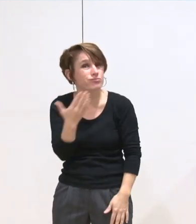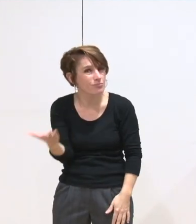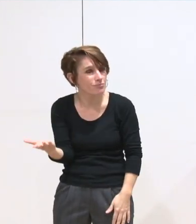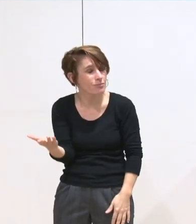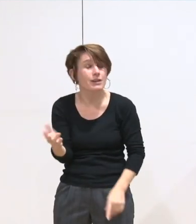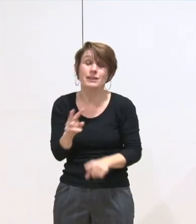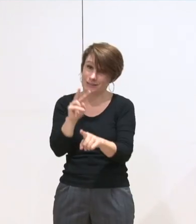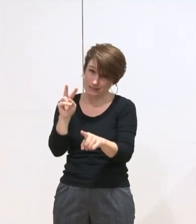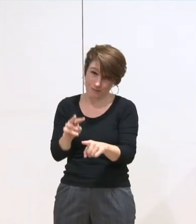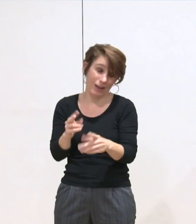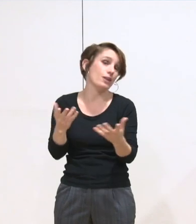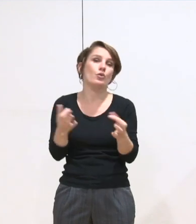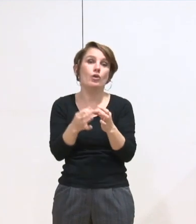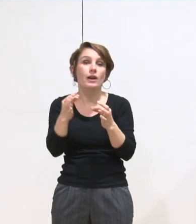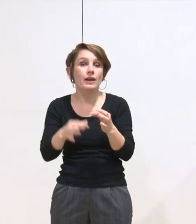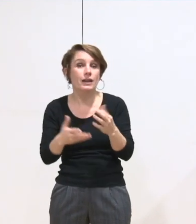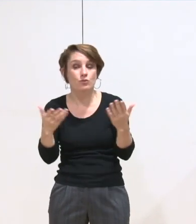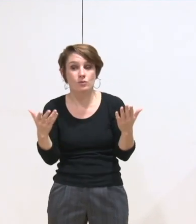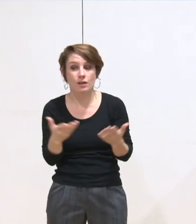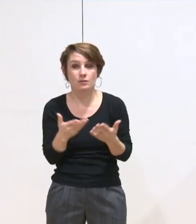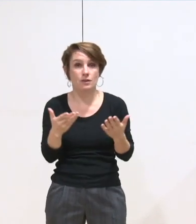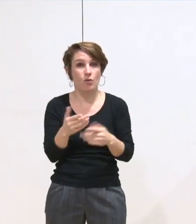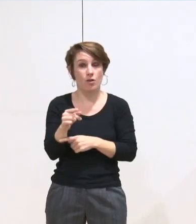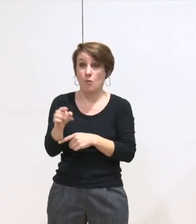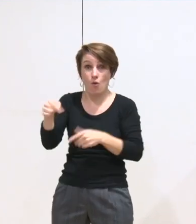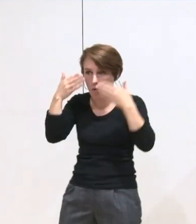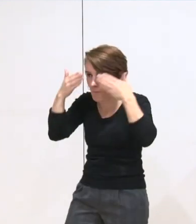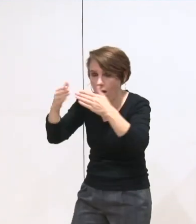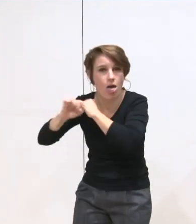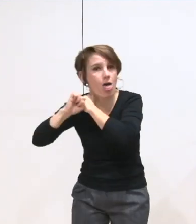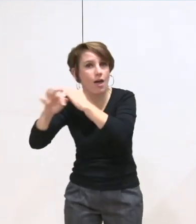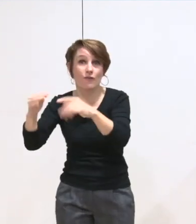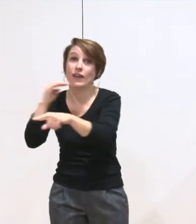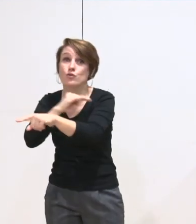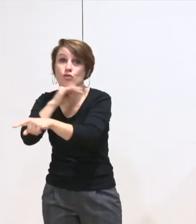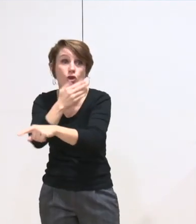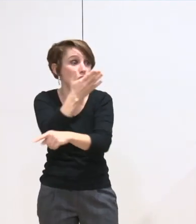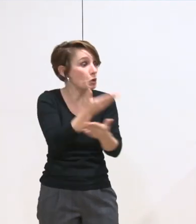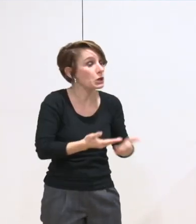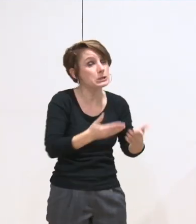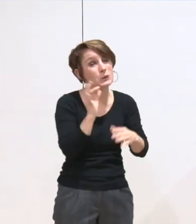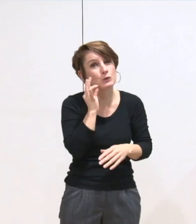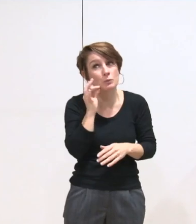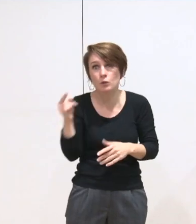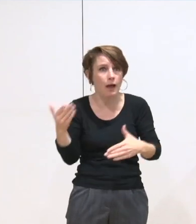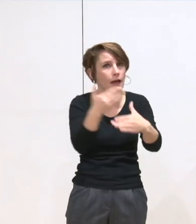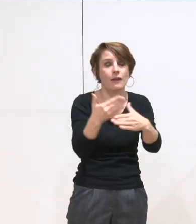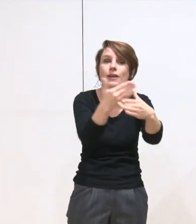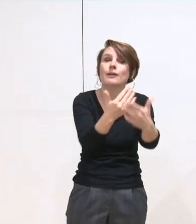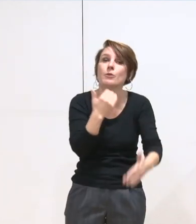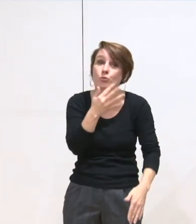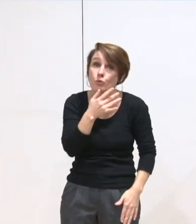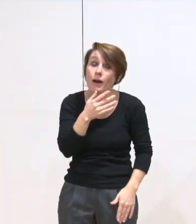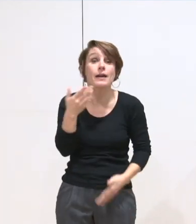réponses aux urgences qui nuisent au quotidien des Grenobloises et des Grenoblois. Cela est vrai à Grenoble, comme sur l'ensemble du